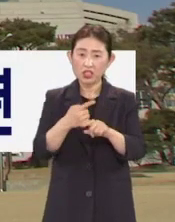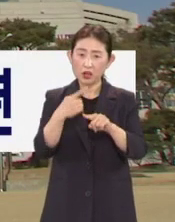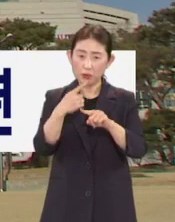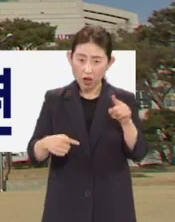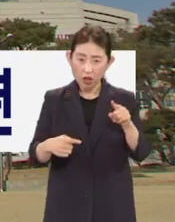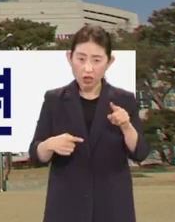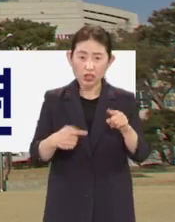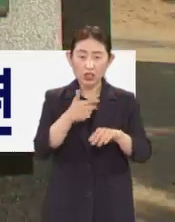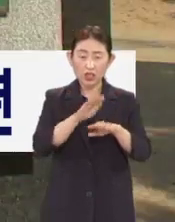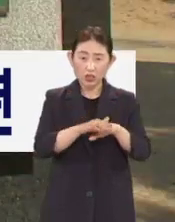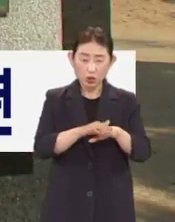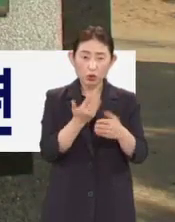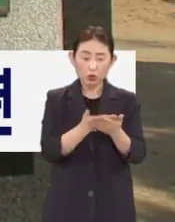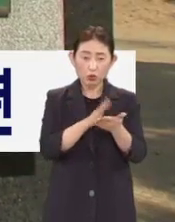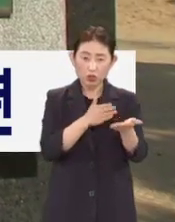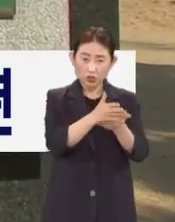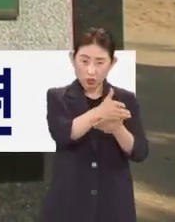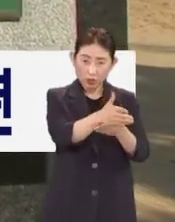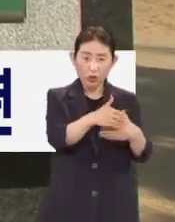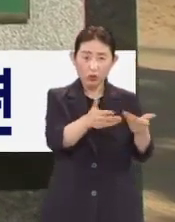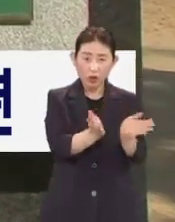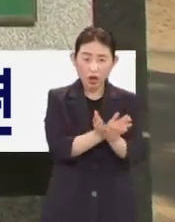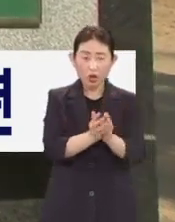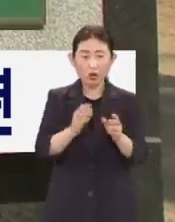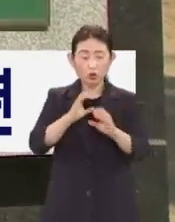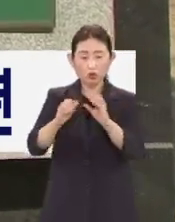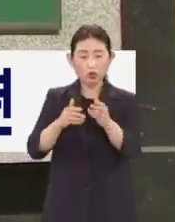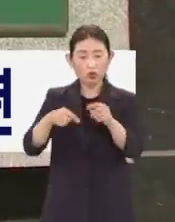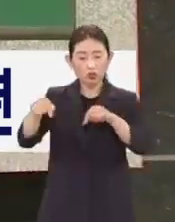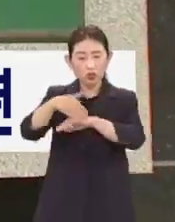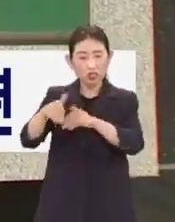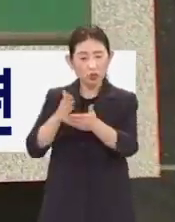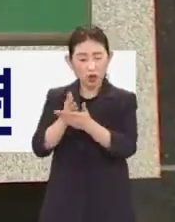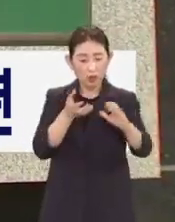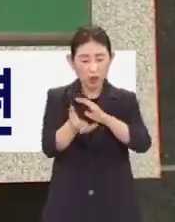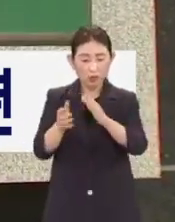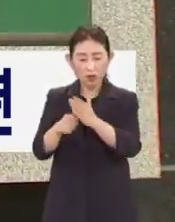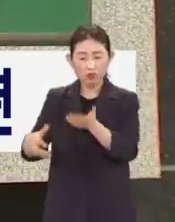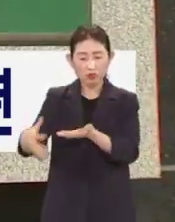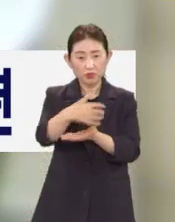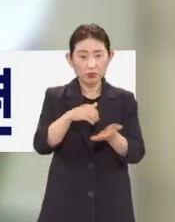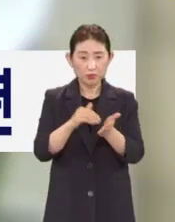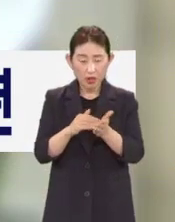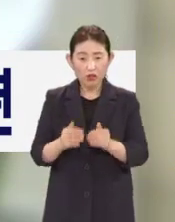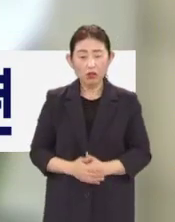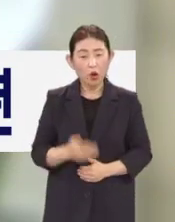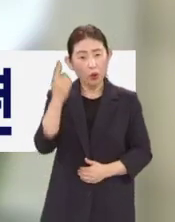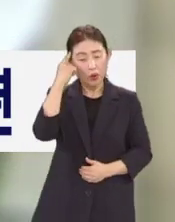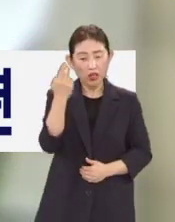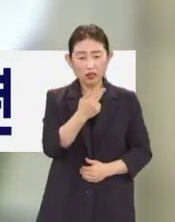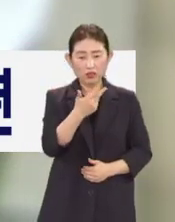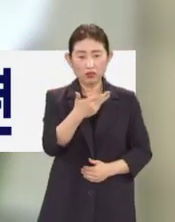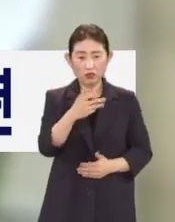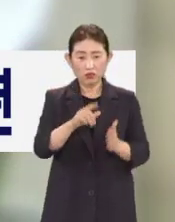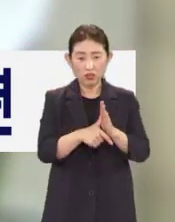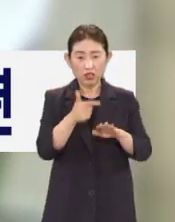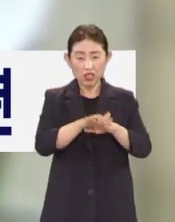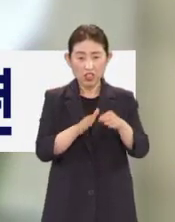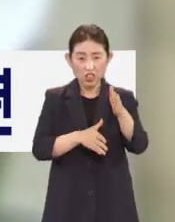반 동안 대전시청 도시정비과와 소통정책과 두 곳을 압수수색했습니다 형체는 지난 2019년